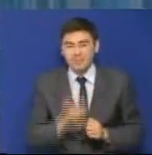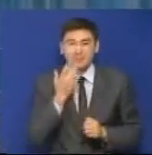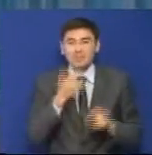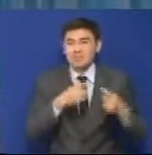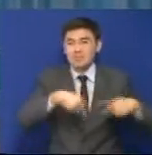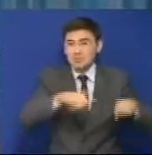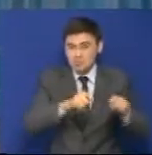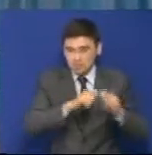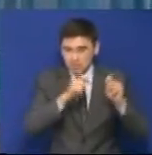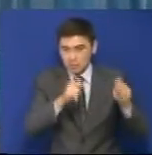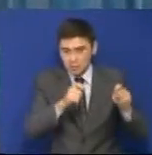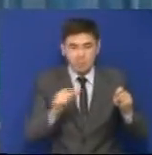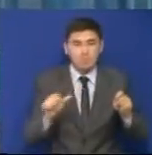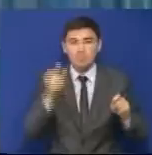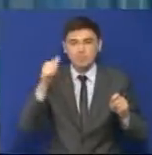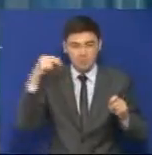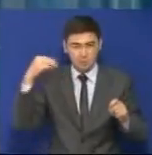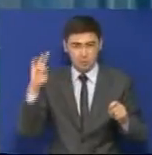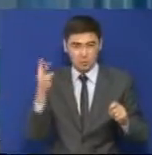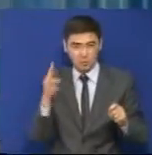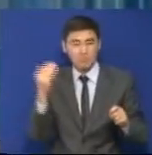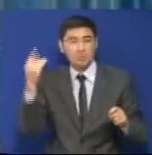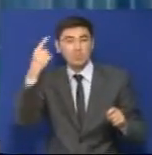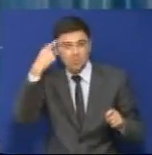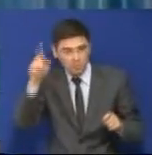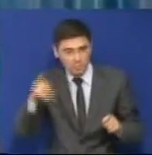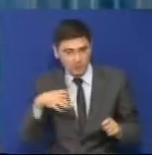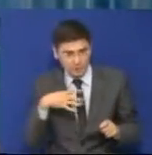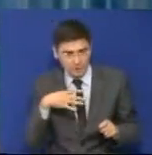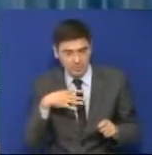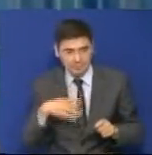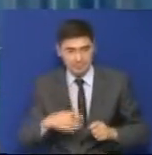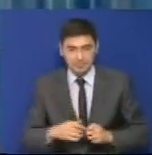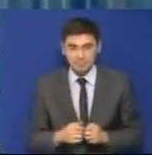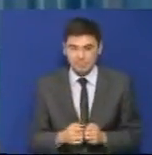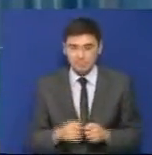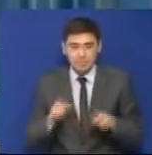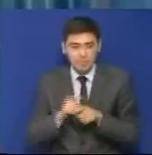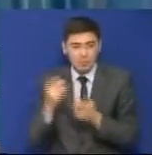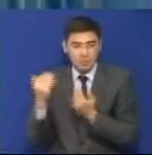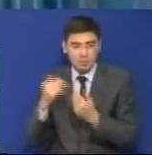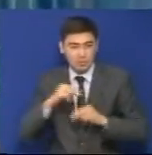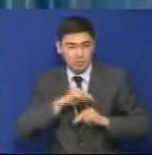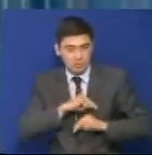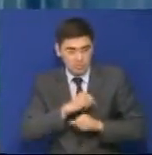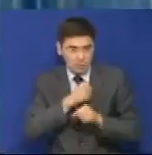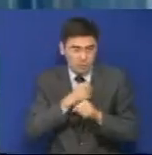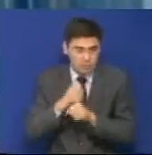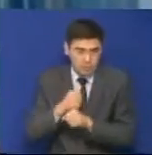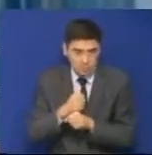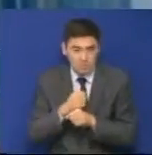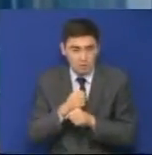құру идеясын алғаш Нұрсұлтан Назарбаев көтерген болатын. Елбасының еңселі еңбегі екшеленіп